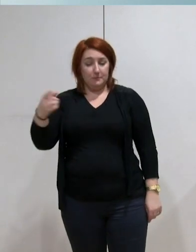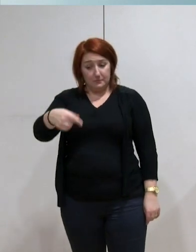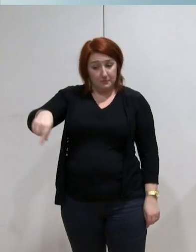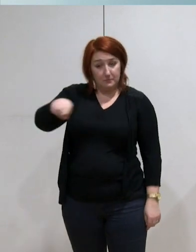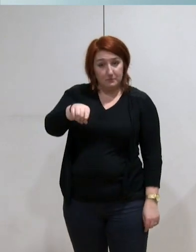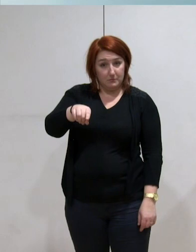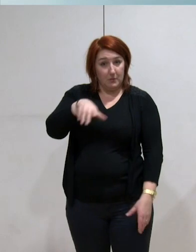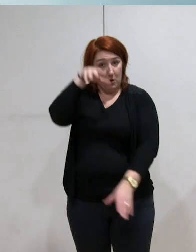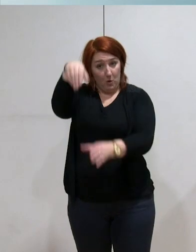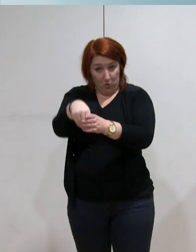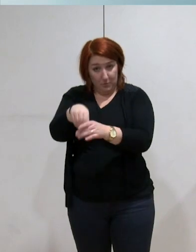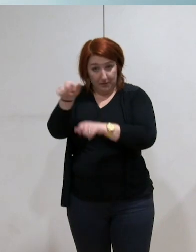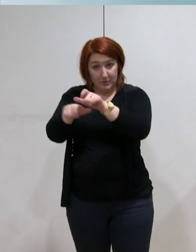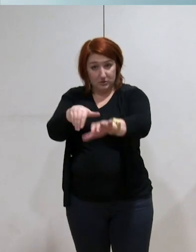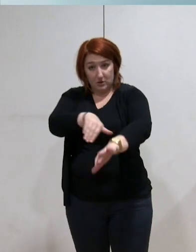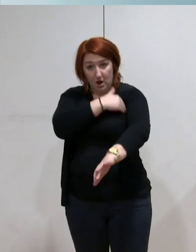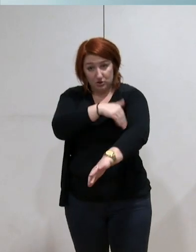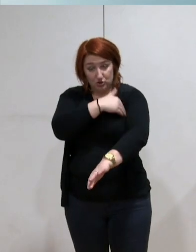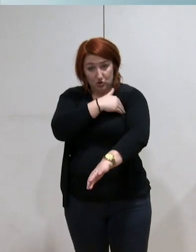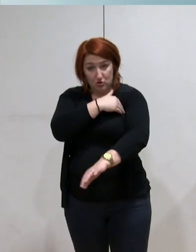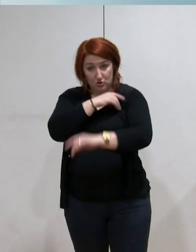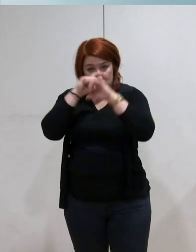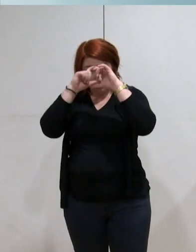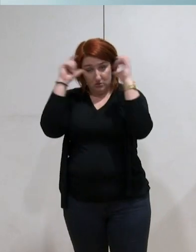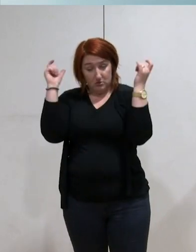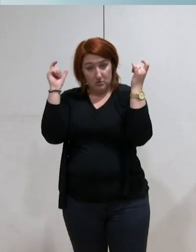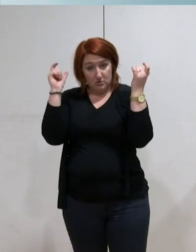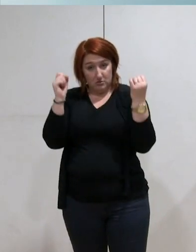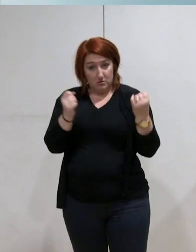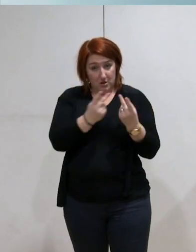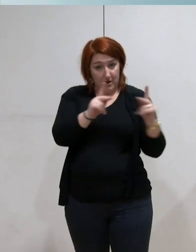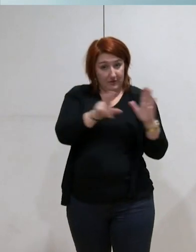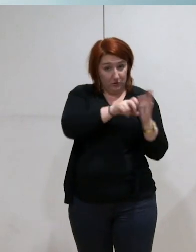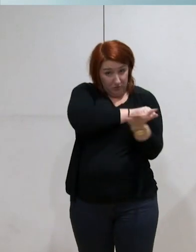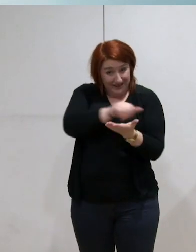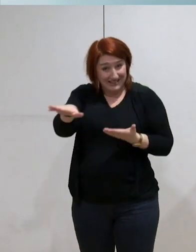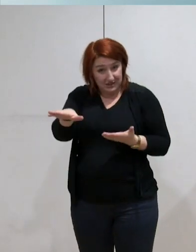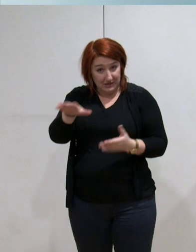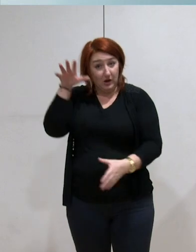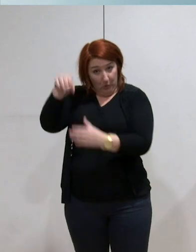figure des agents qui sont licenciés par la